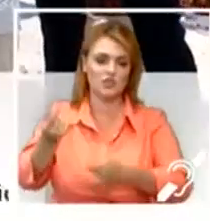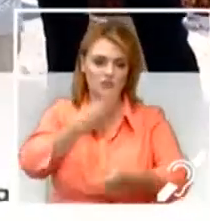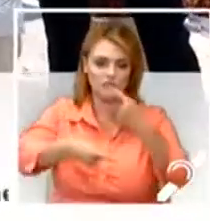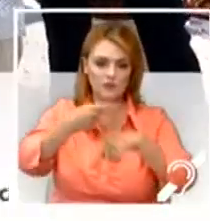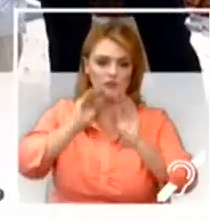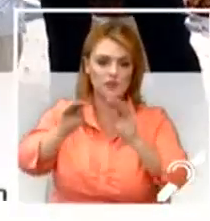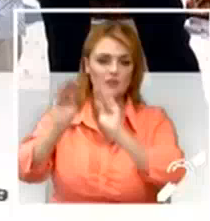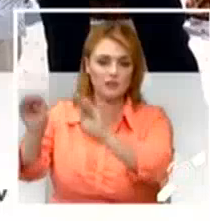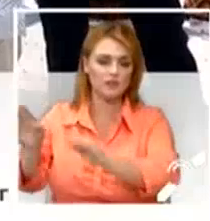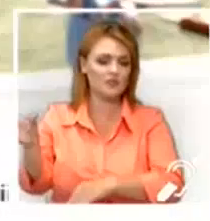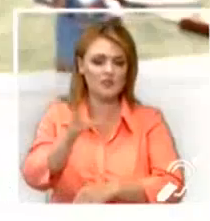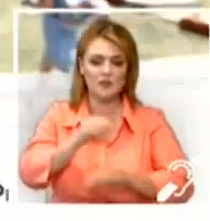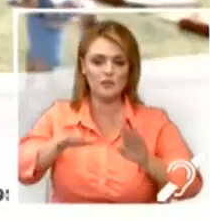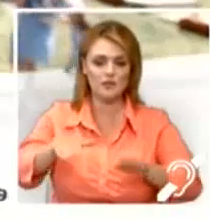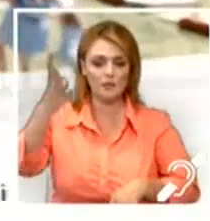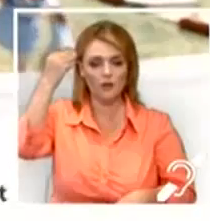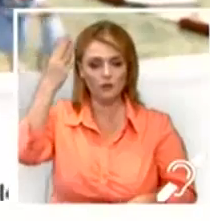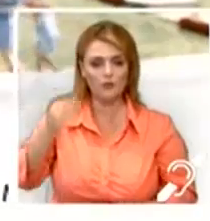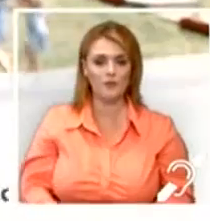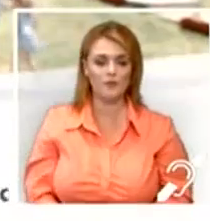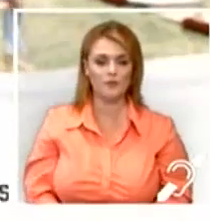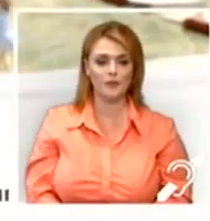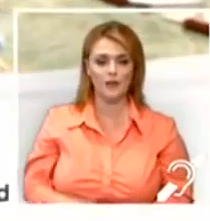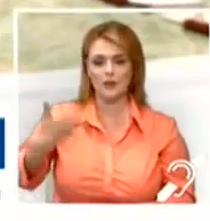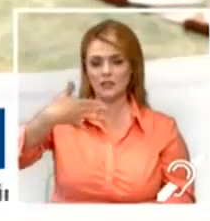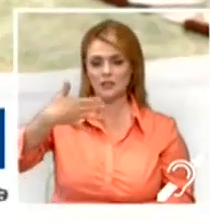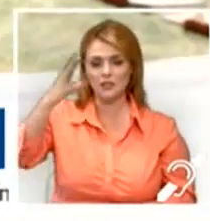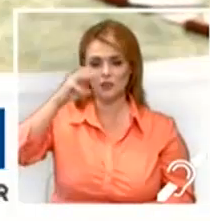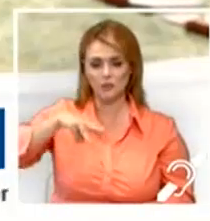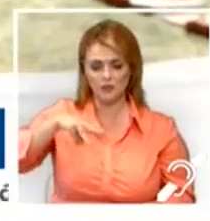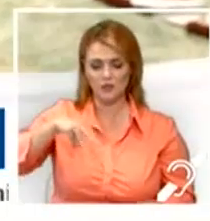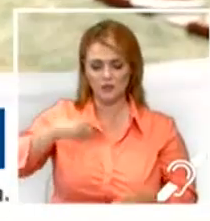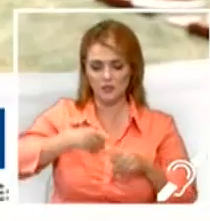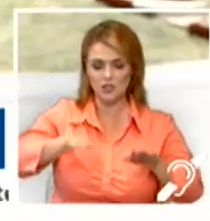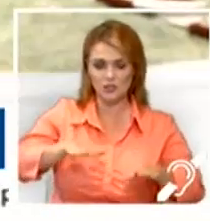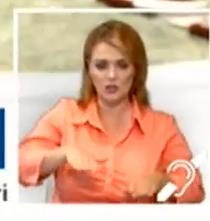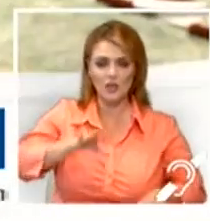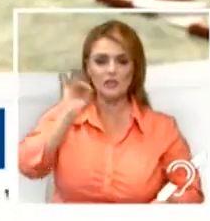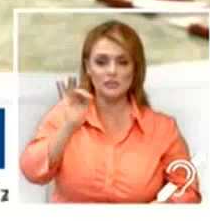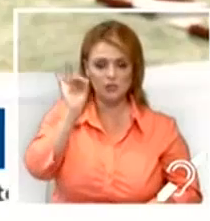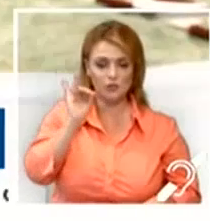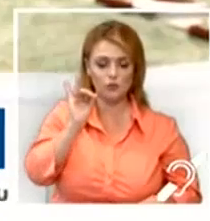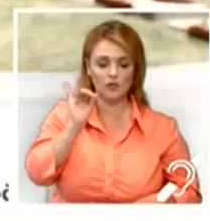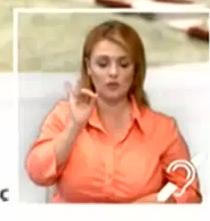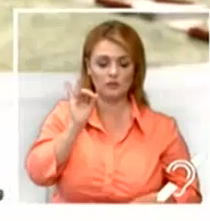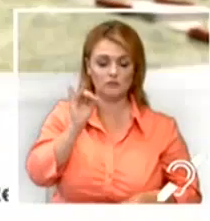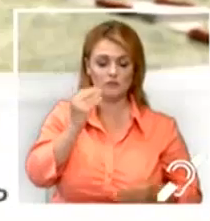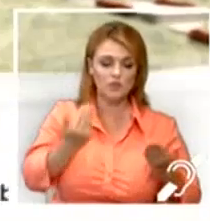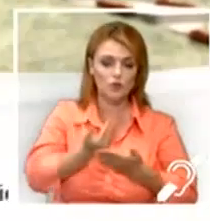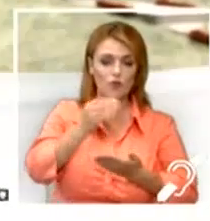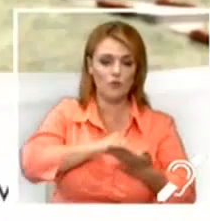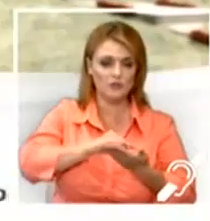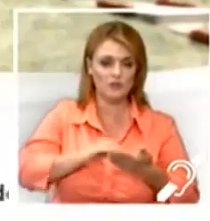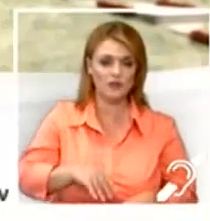și locuitori ai satului Palanca. La 50 de kilometri de aici, istoria cu părere de rău se repetă.